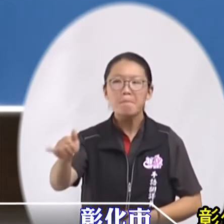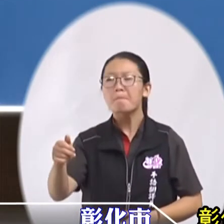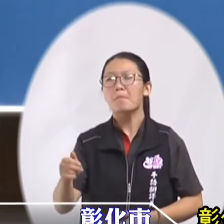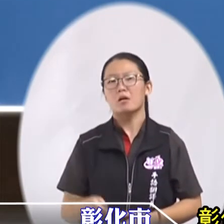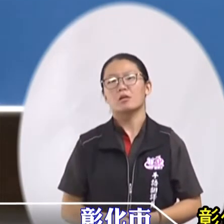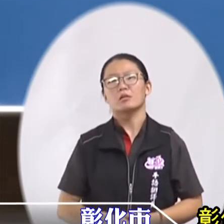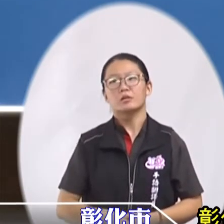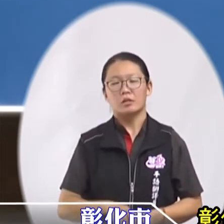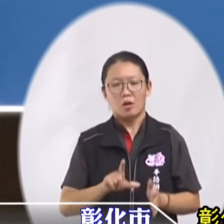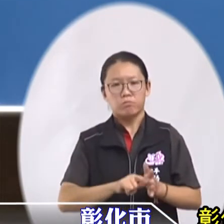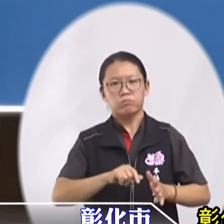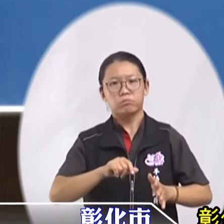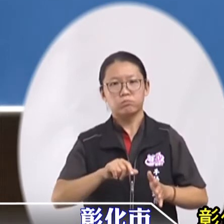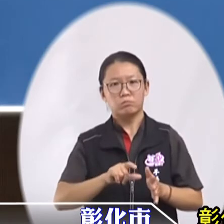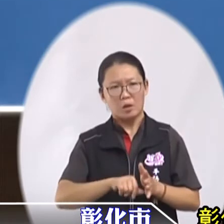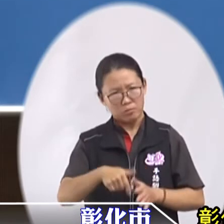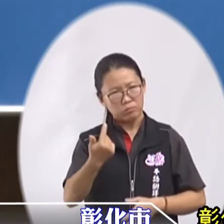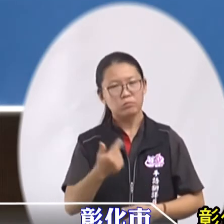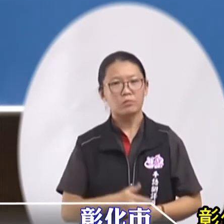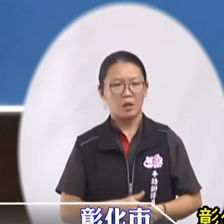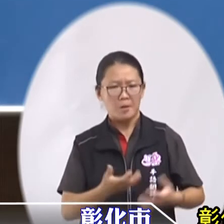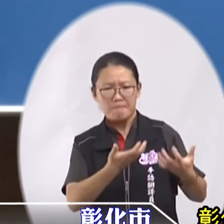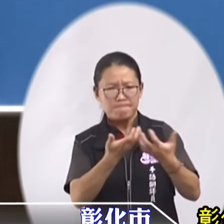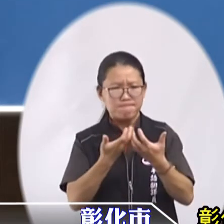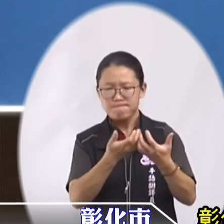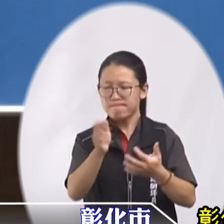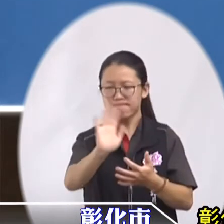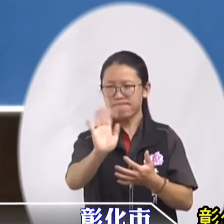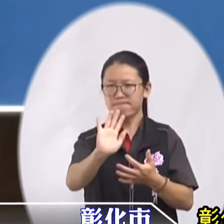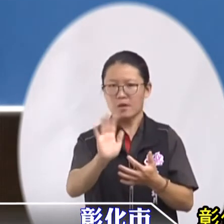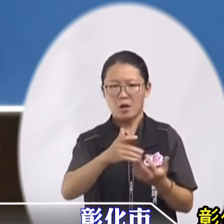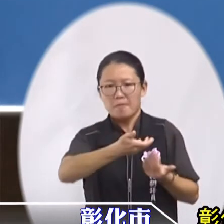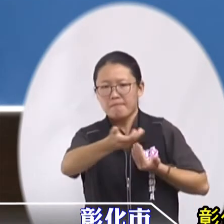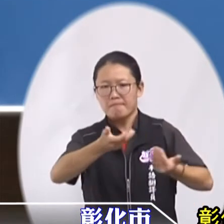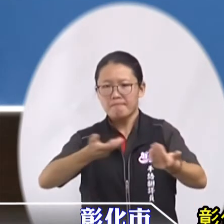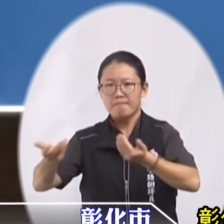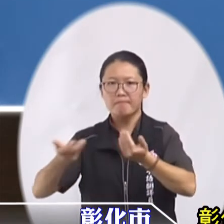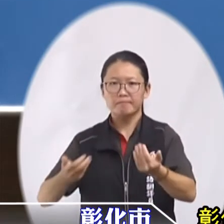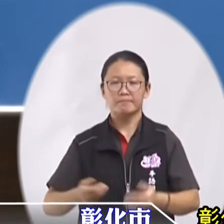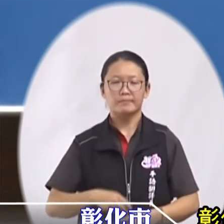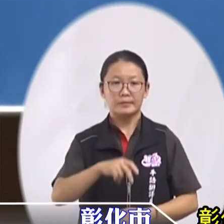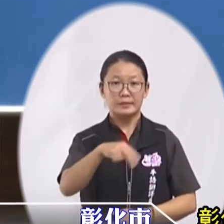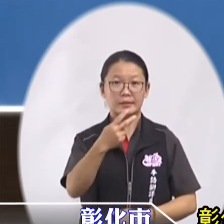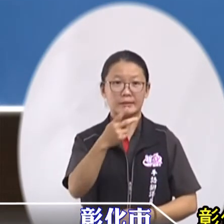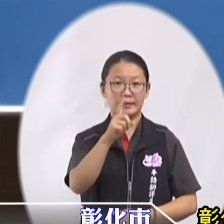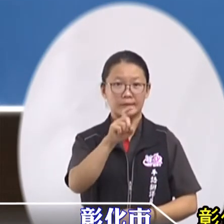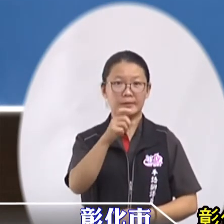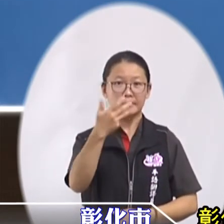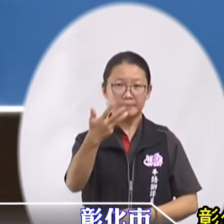段，看卖大家开开这几回造成群聚哦。隆重开到211的接种站，